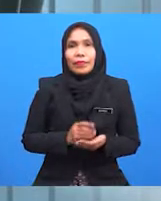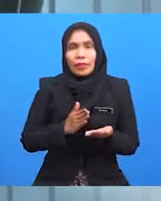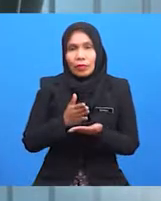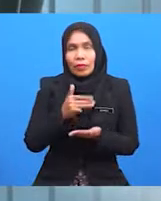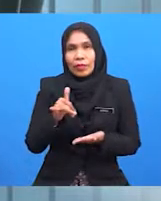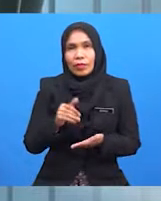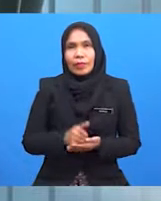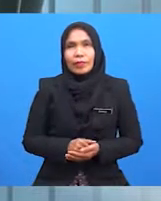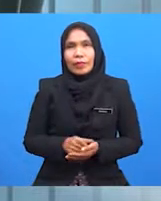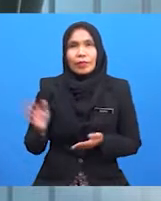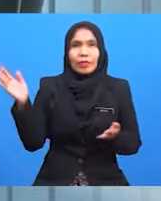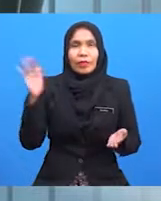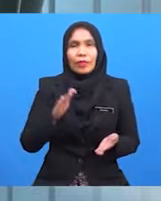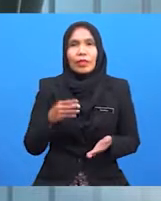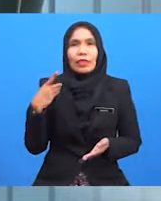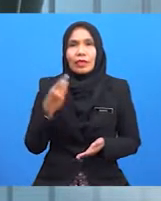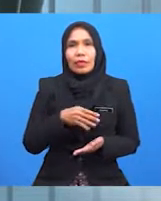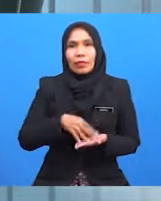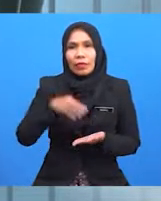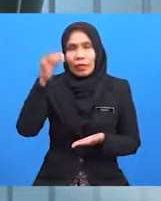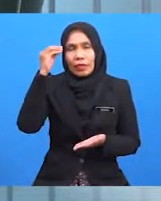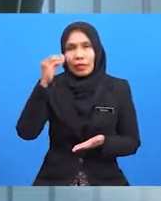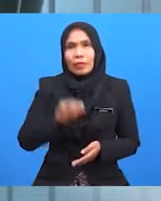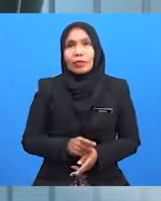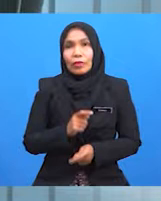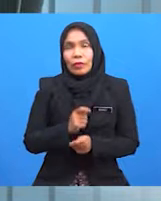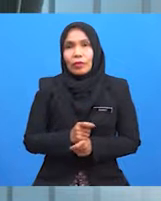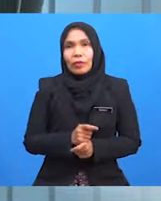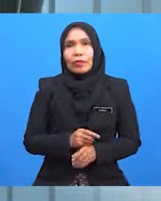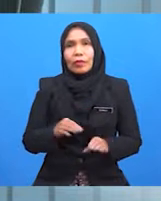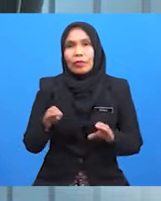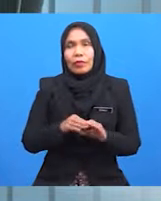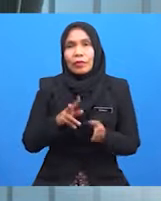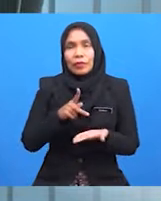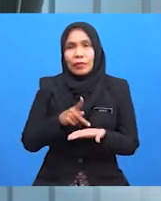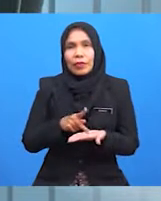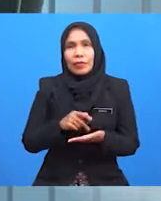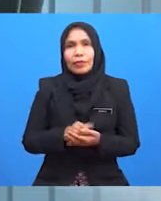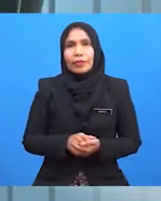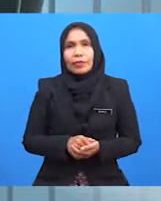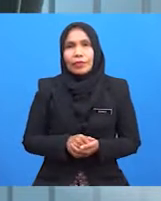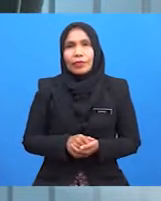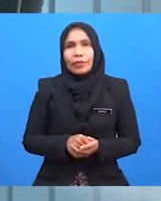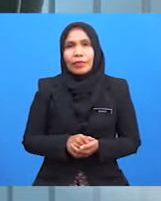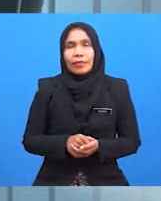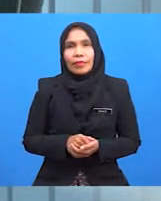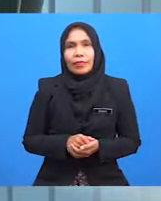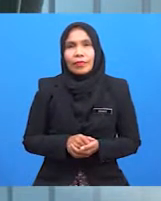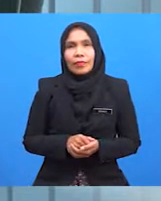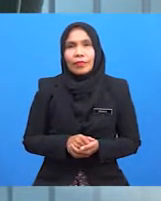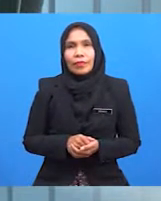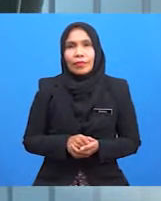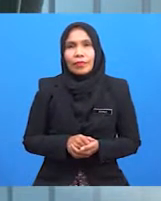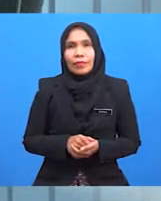Seterusnya, marilah kita belajar fungsi bank pusat. Sebagai jurubank kepada bank